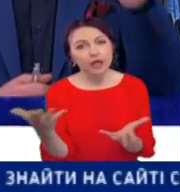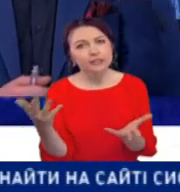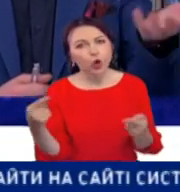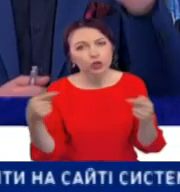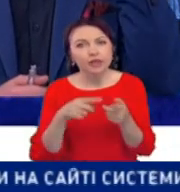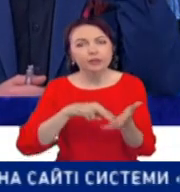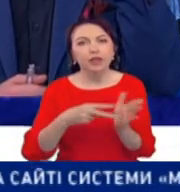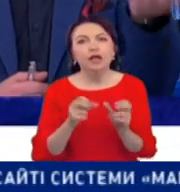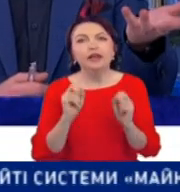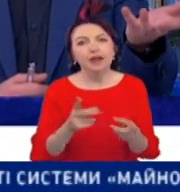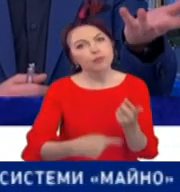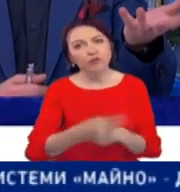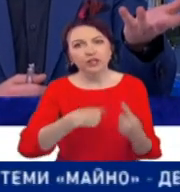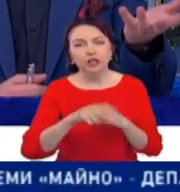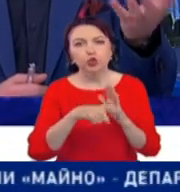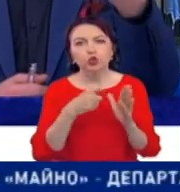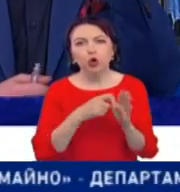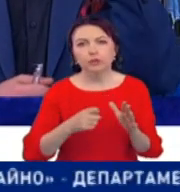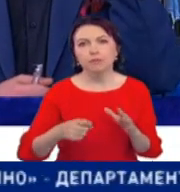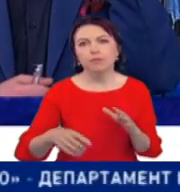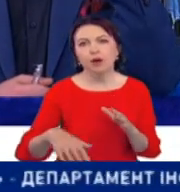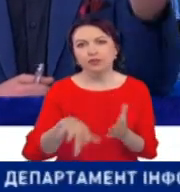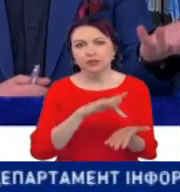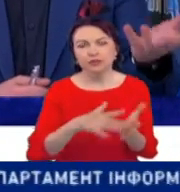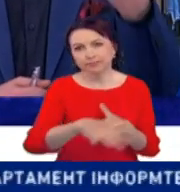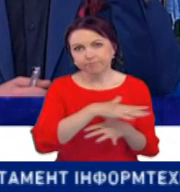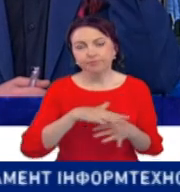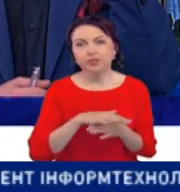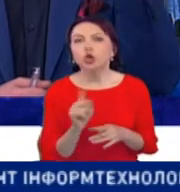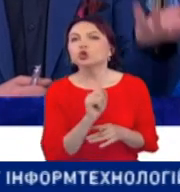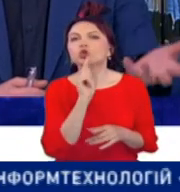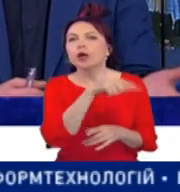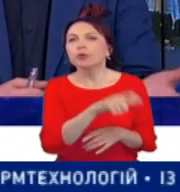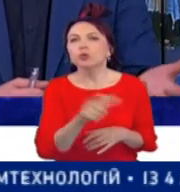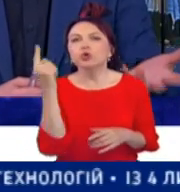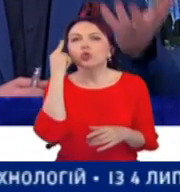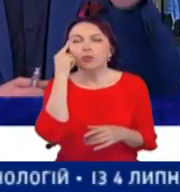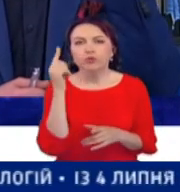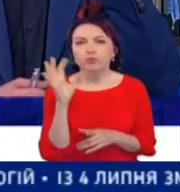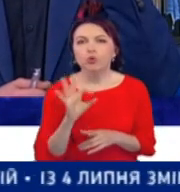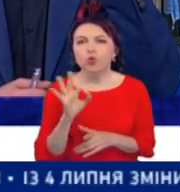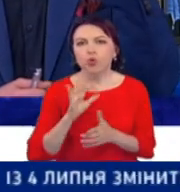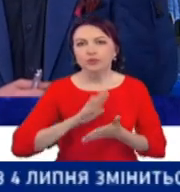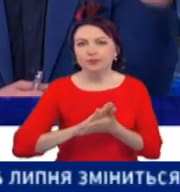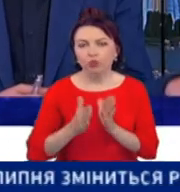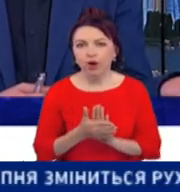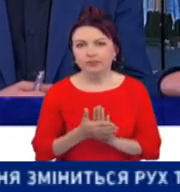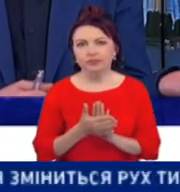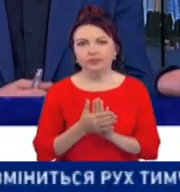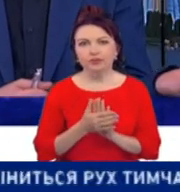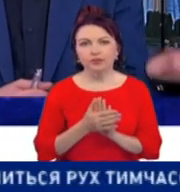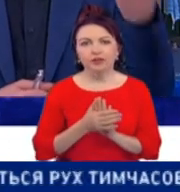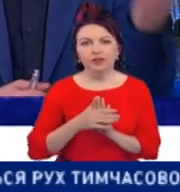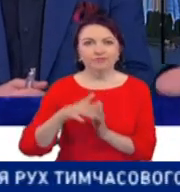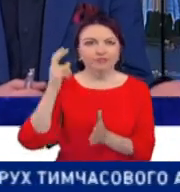як повертати Донбас? Що люди там взагалі думають про ситуацію у владі, да,